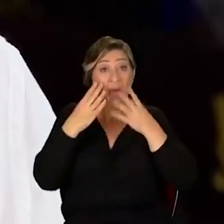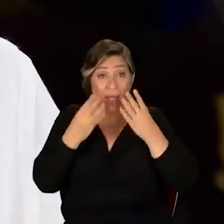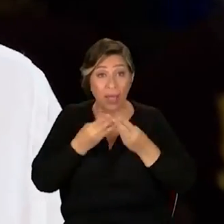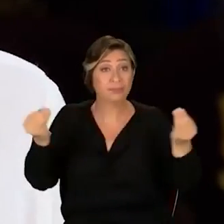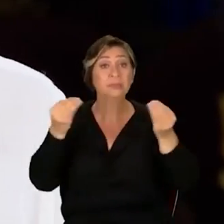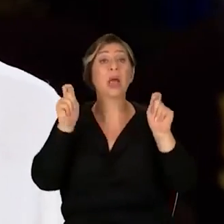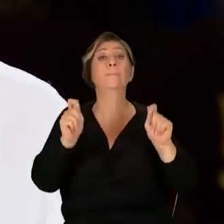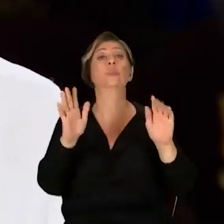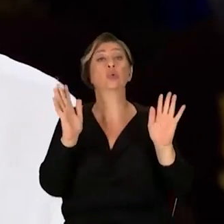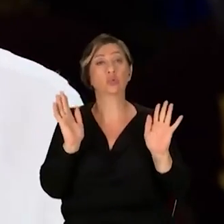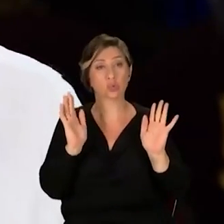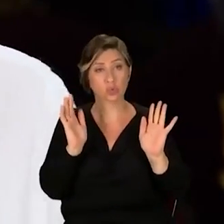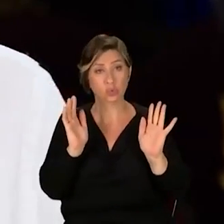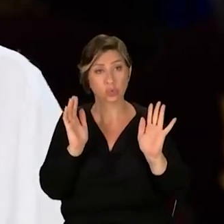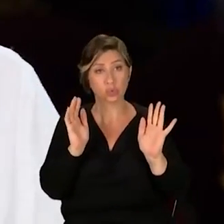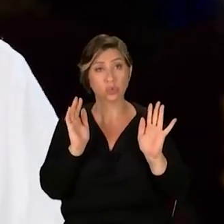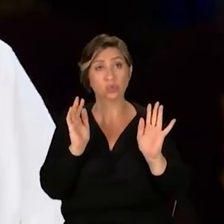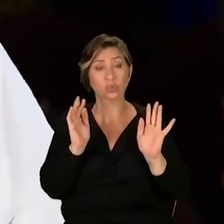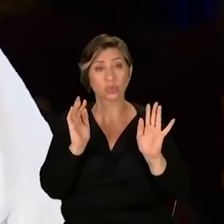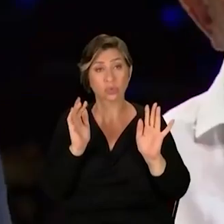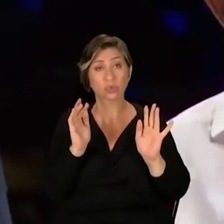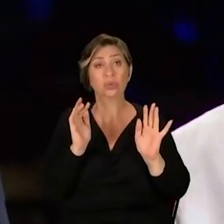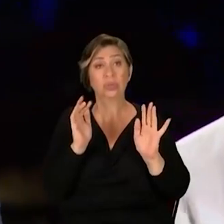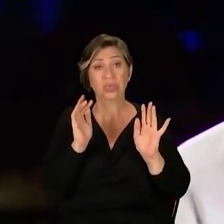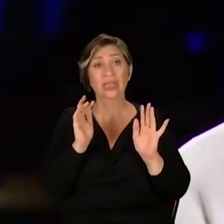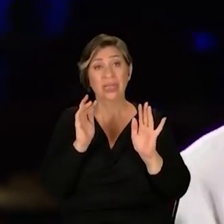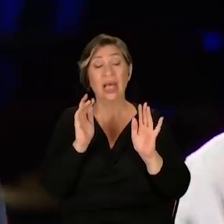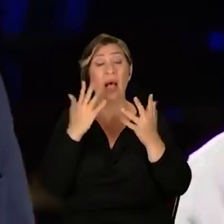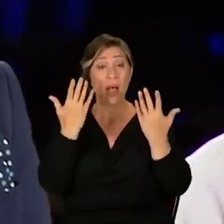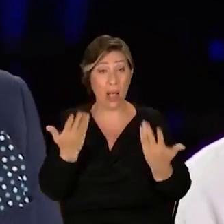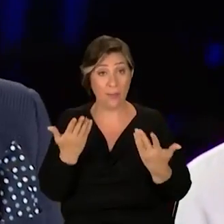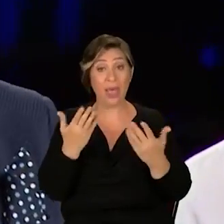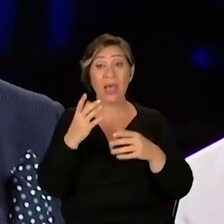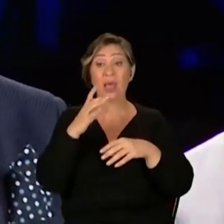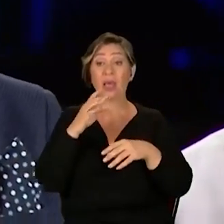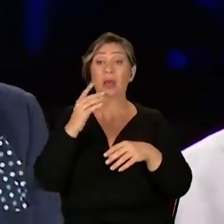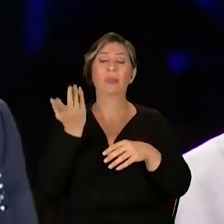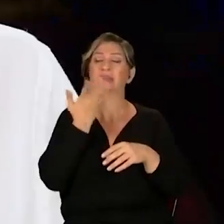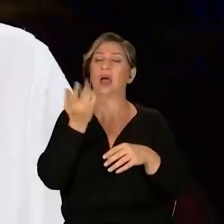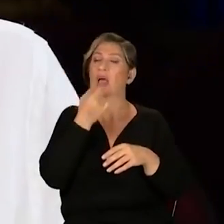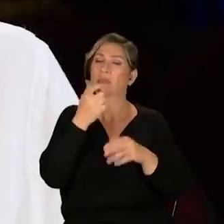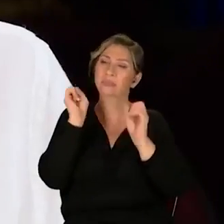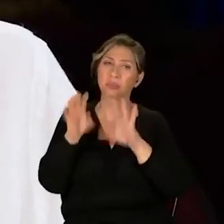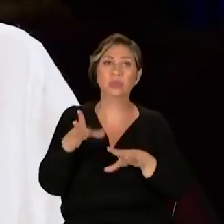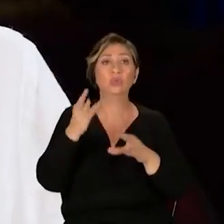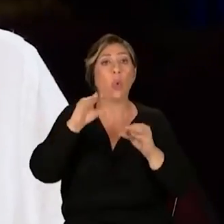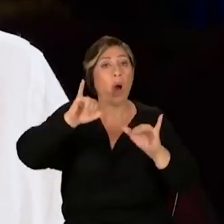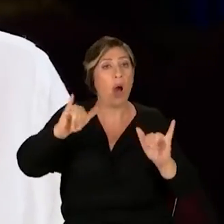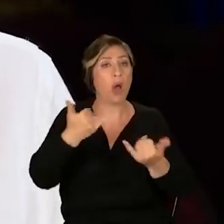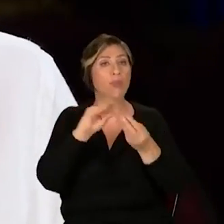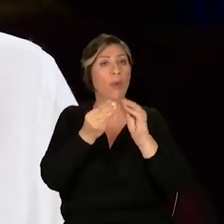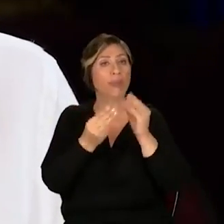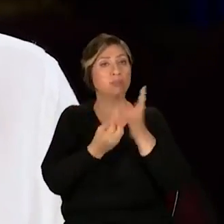kurutmuyorsunuz. Semptom tedavisi. Semptom tedavisi ama tedavi etmediğinizde çok vahim sonuçları çıkıyor.